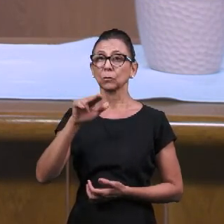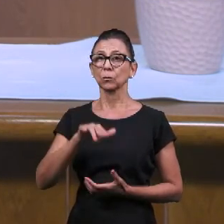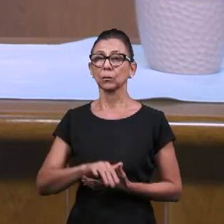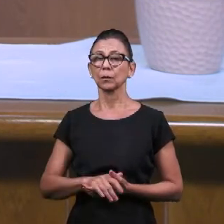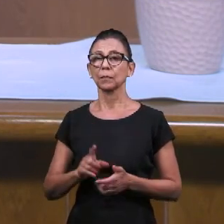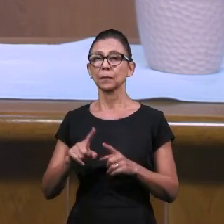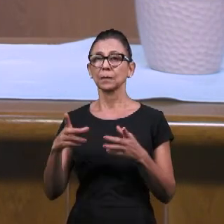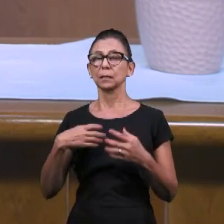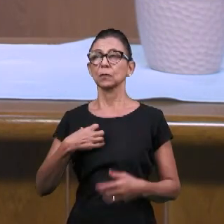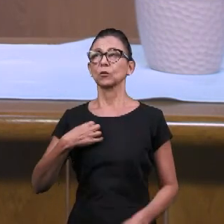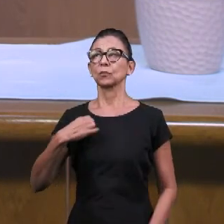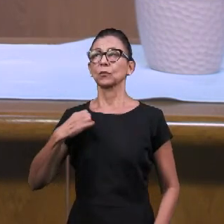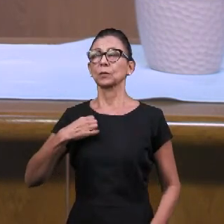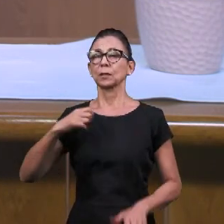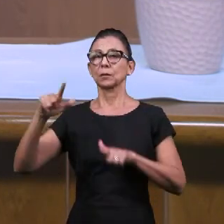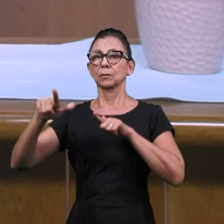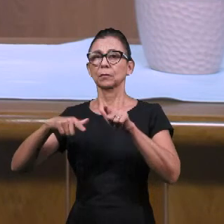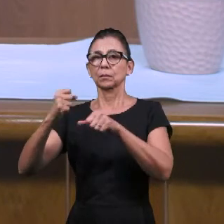Не обвиняя Бога